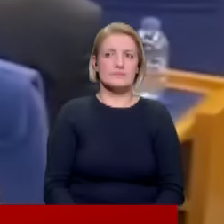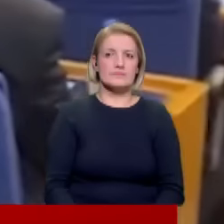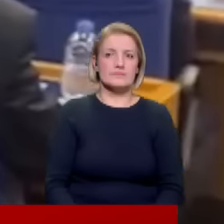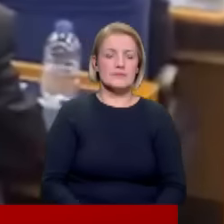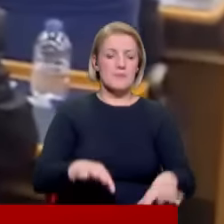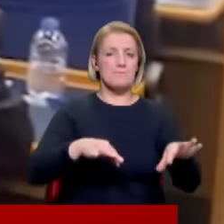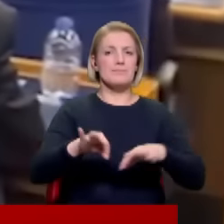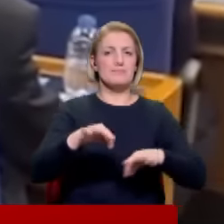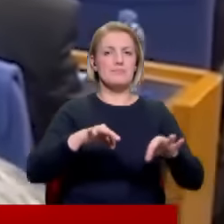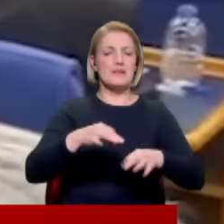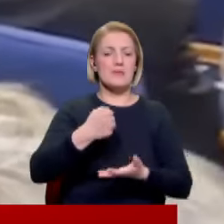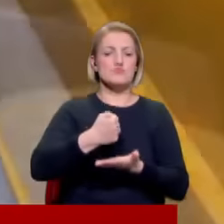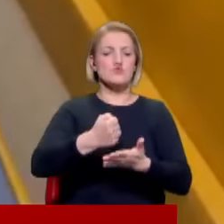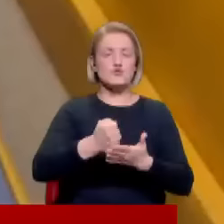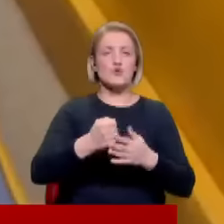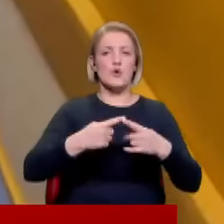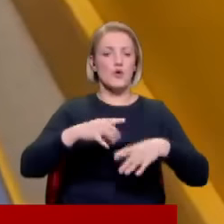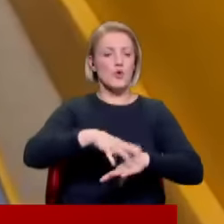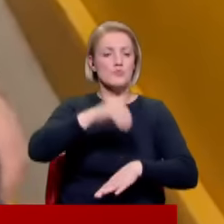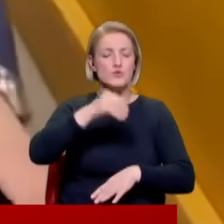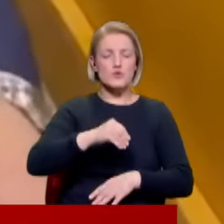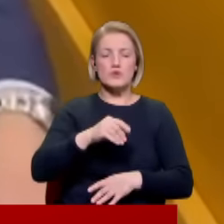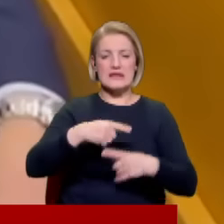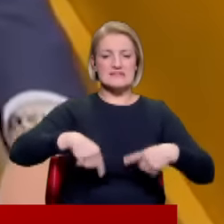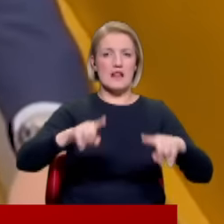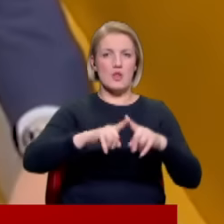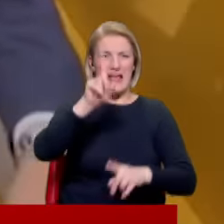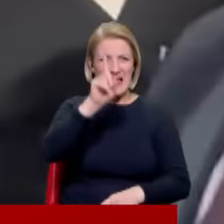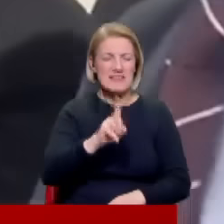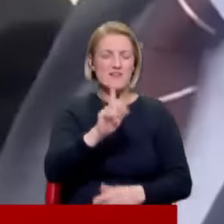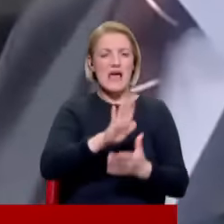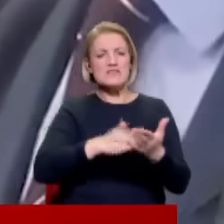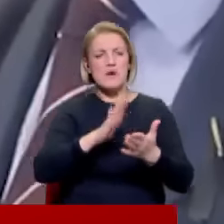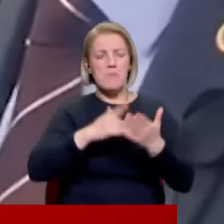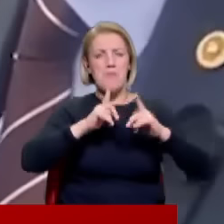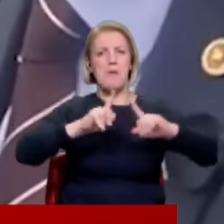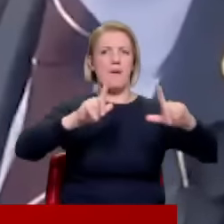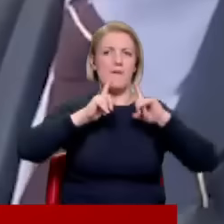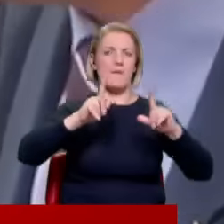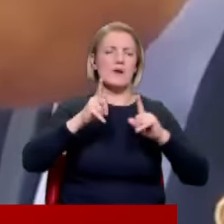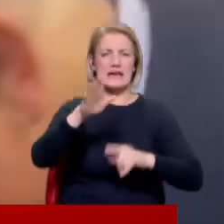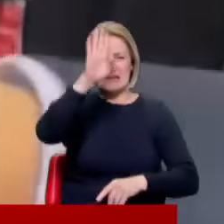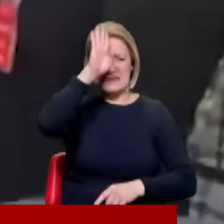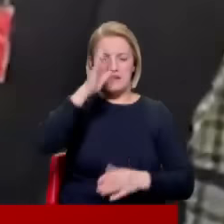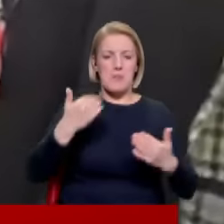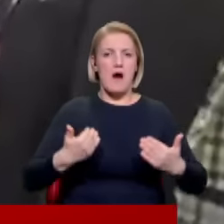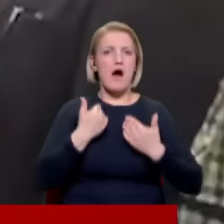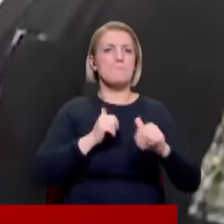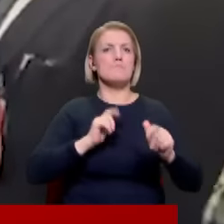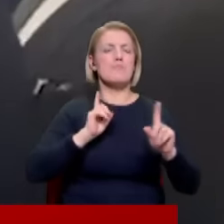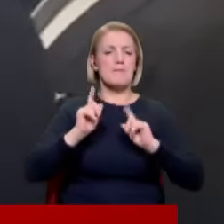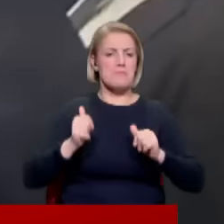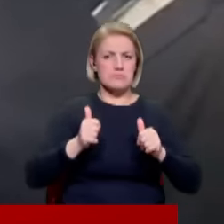İstifa! Plan Bütçe Komisyonu salonunda ilk kez bakana istifa sloganları atıldı. Yeni doğan çetesi İstanbul'da hakim